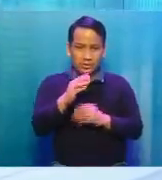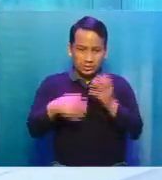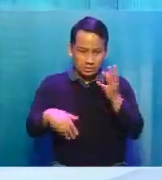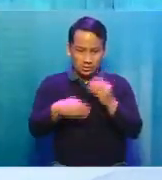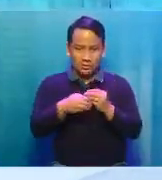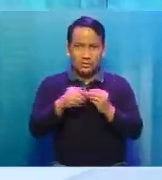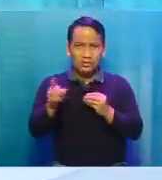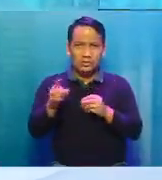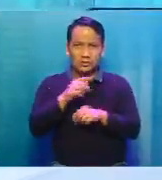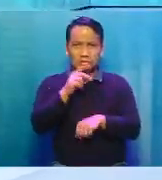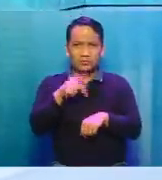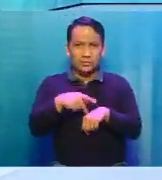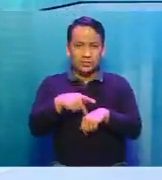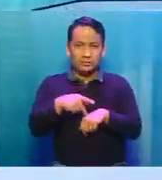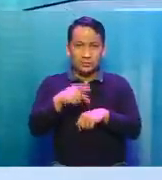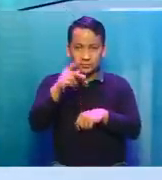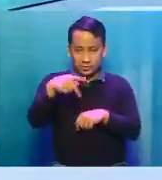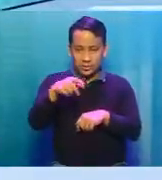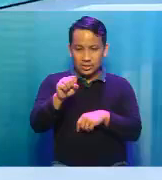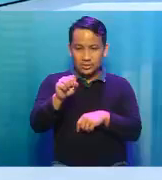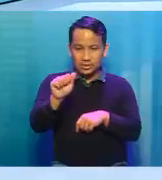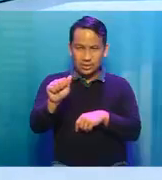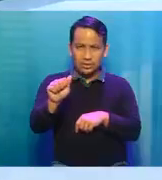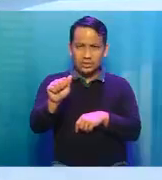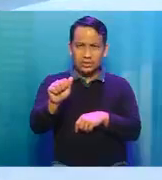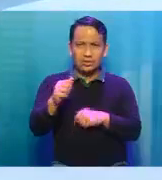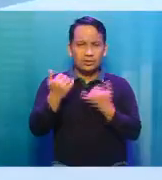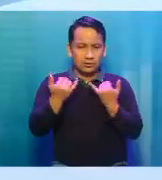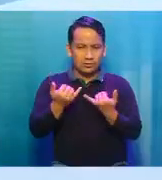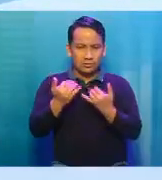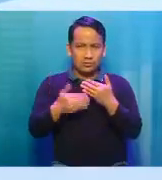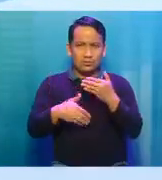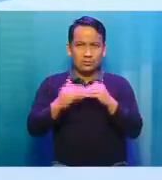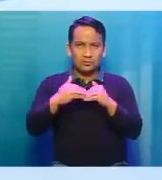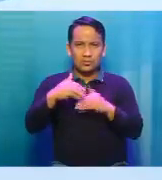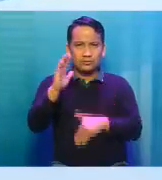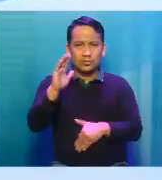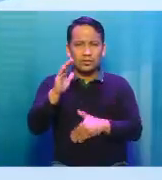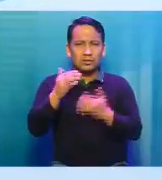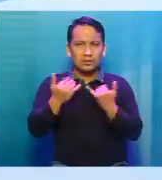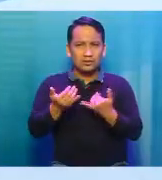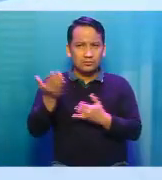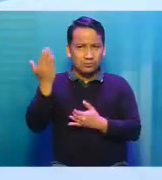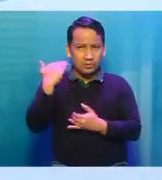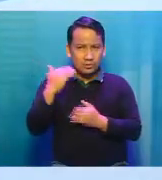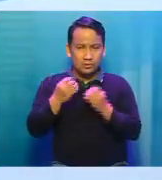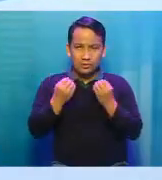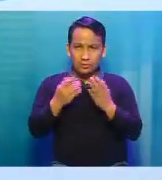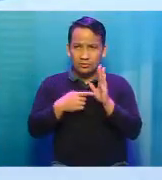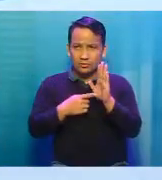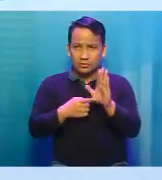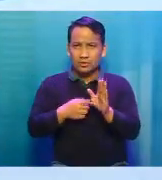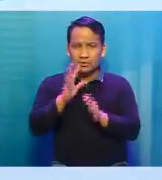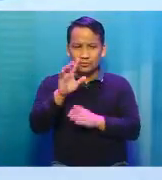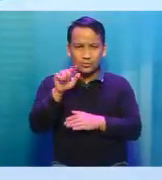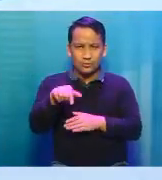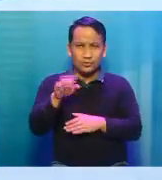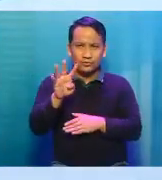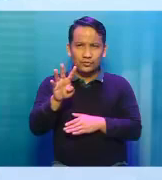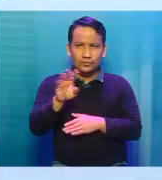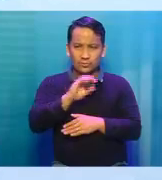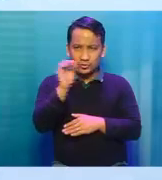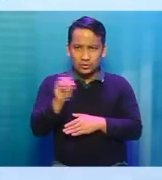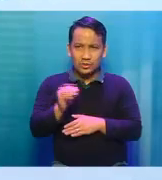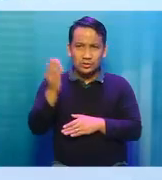naitala ng Philippine Statistics Authority. Ito na ang pinakamabilis na antas mula nang lumobo ito sa